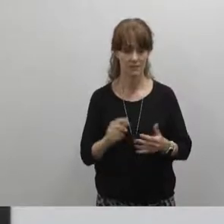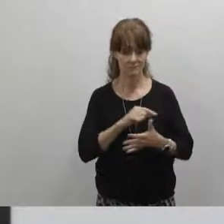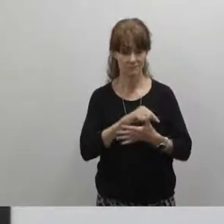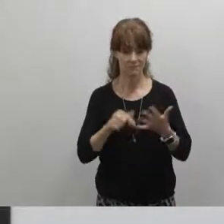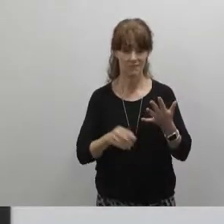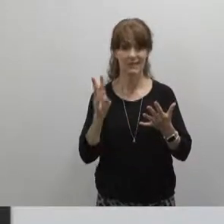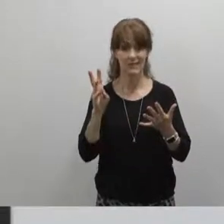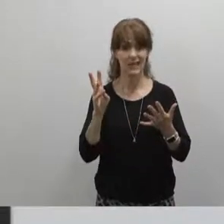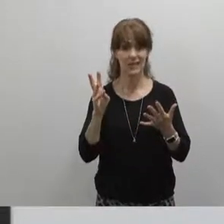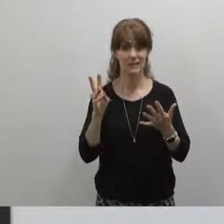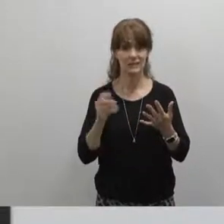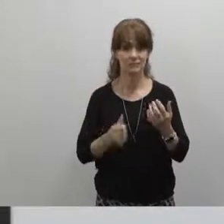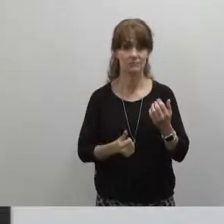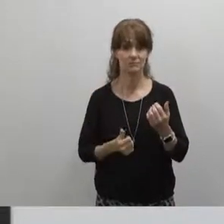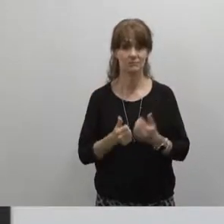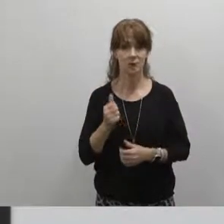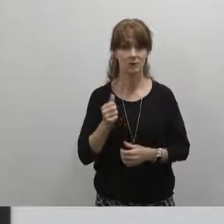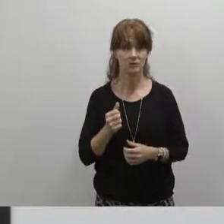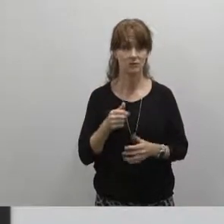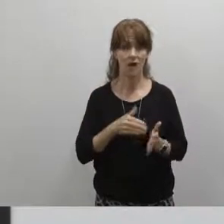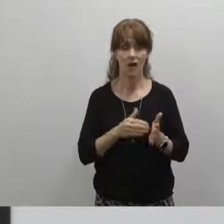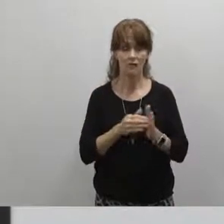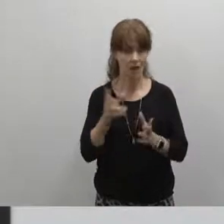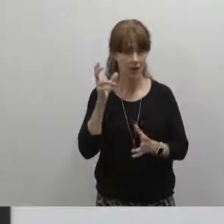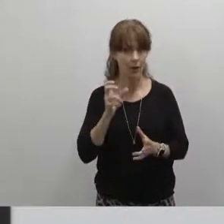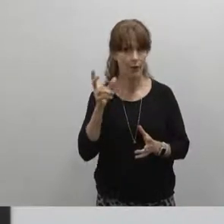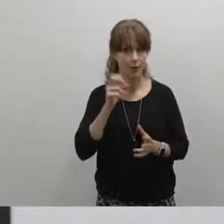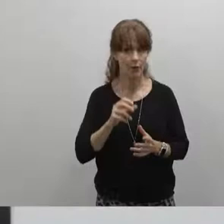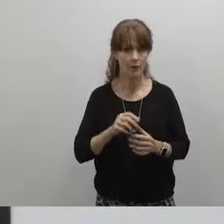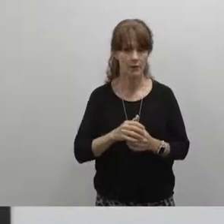na cút bò bài toàn từ ngày một nữa nè